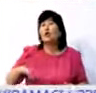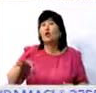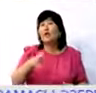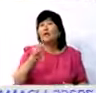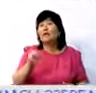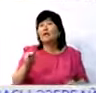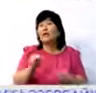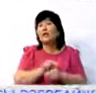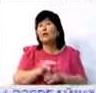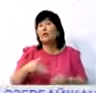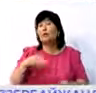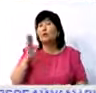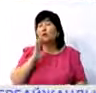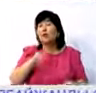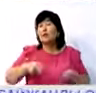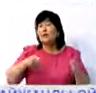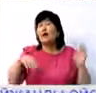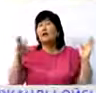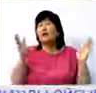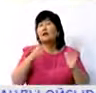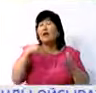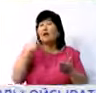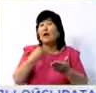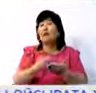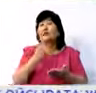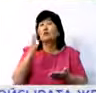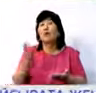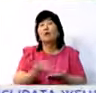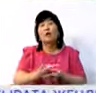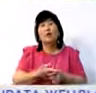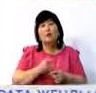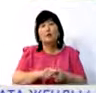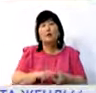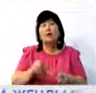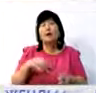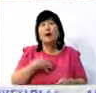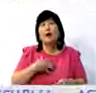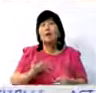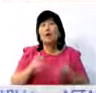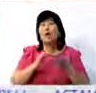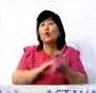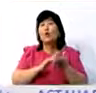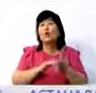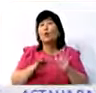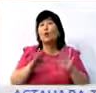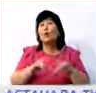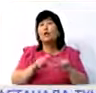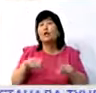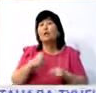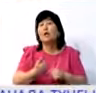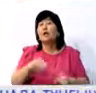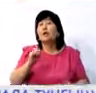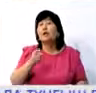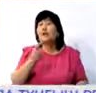емдік қасиеті бар суларымен нағыз табиғат қазынасы болып табылады. Болу Түркияның маңызды туристік орталықтарының бірі.